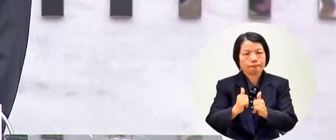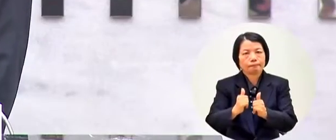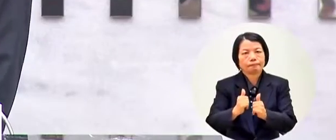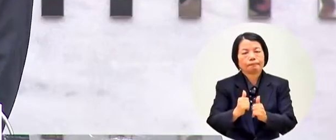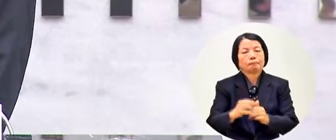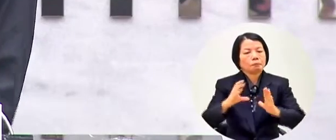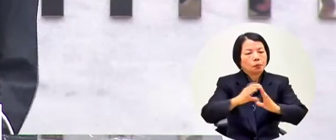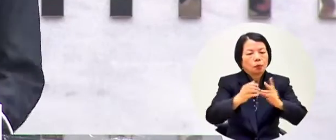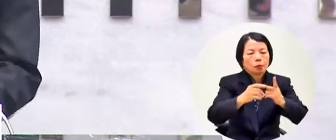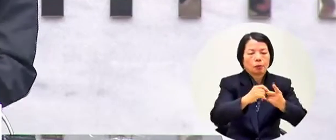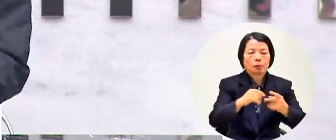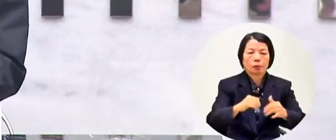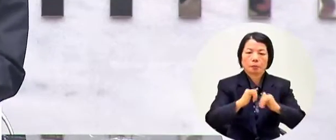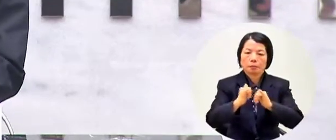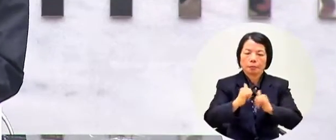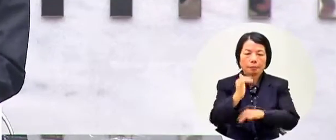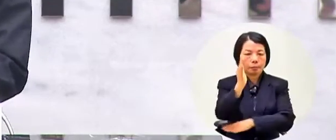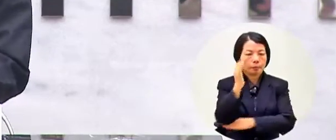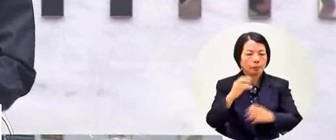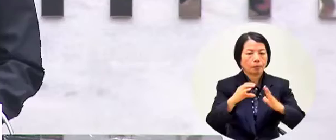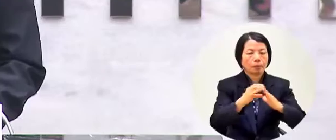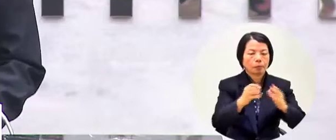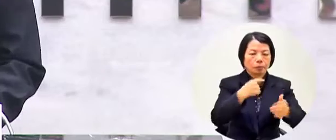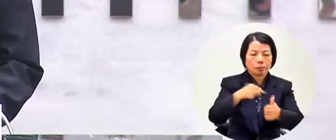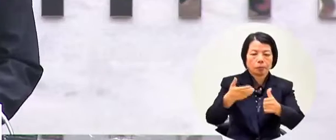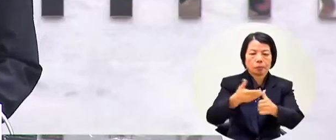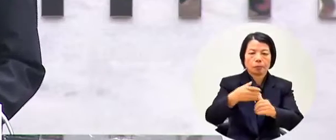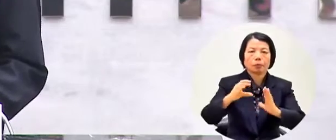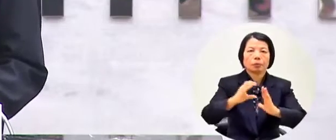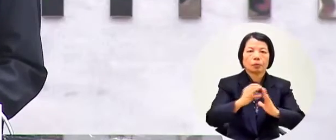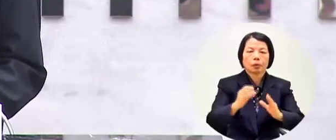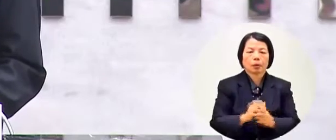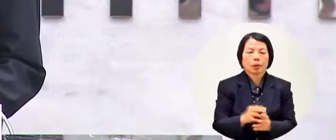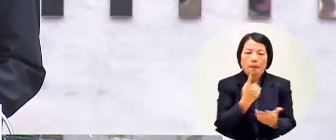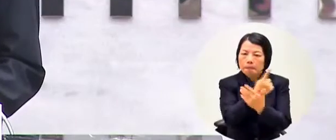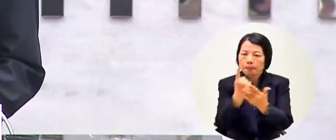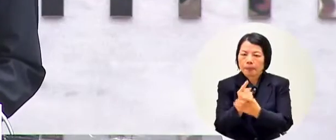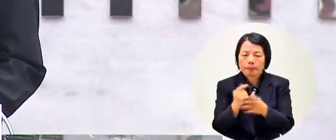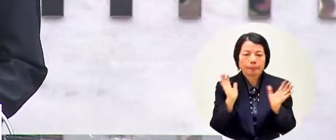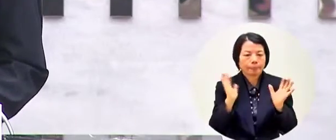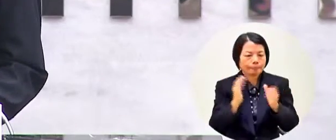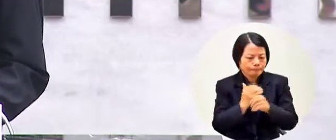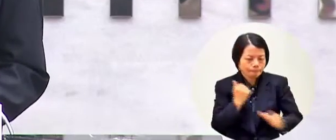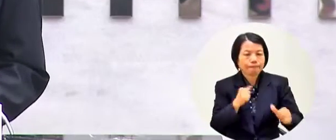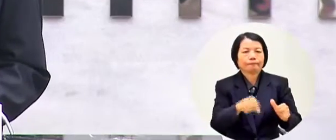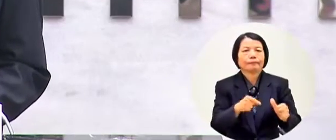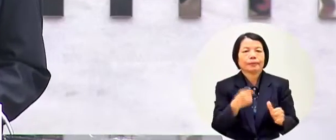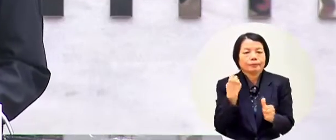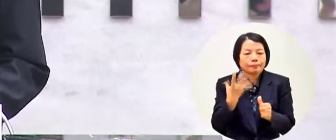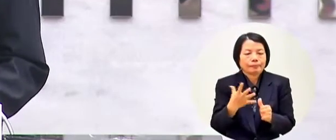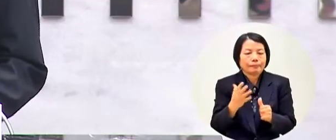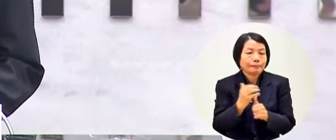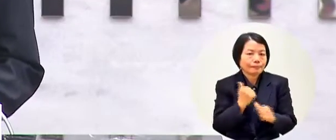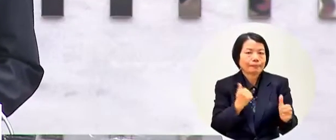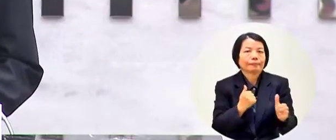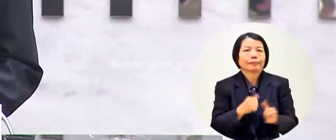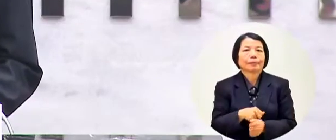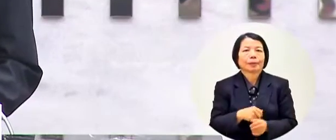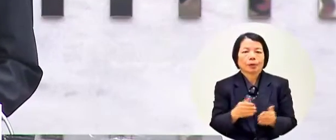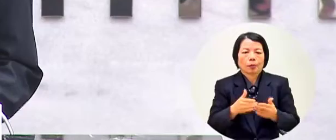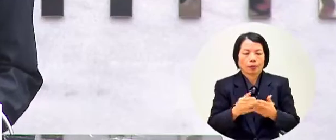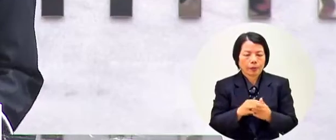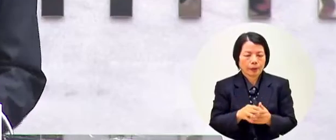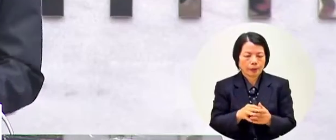局以及教育局，未来高雄市生下来的每一个孩子、每一个小孩，我们都要立案追